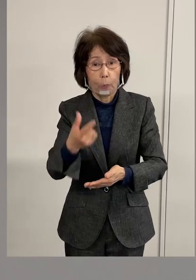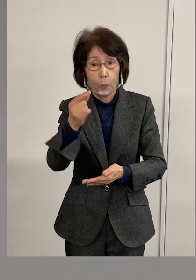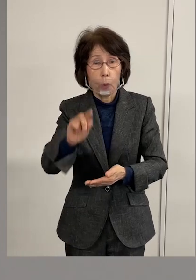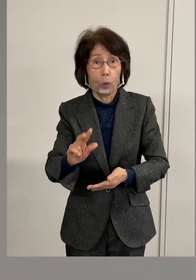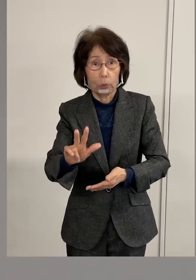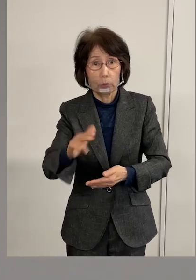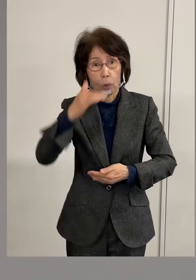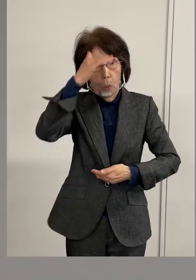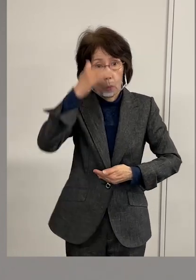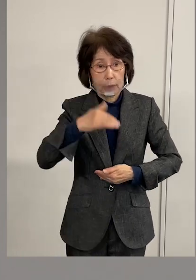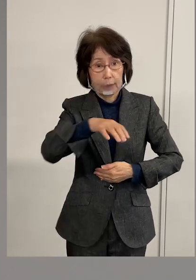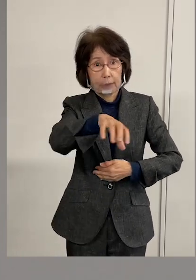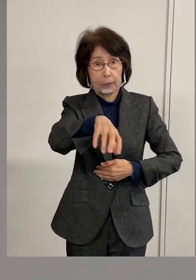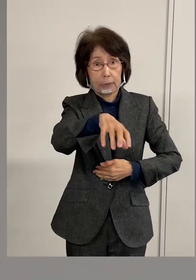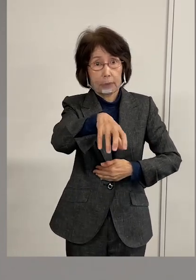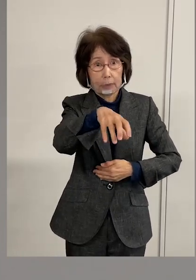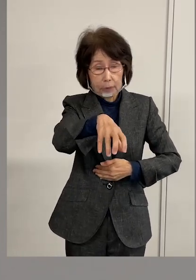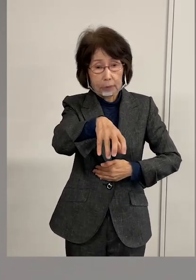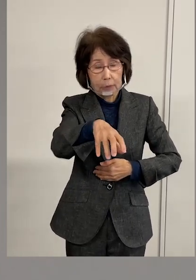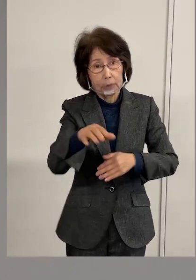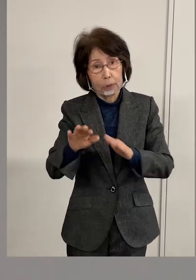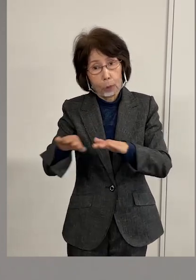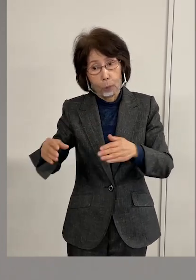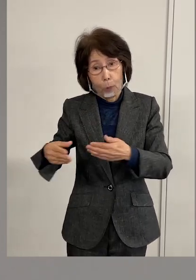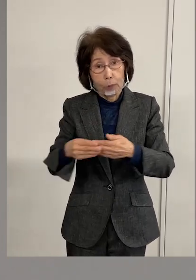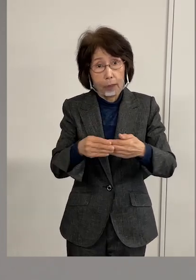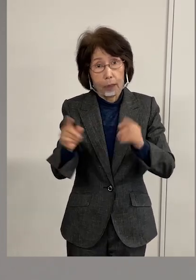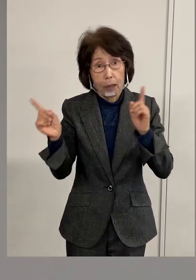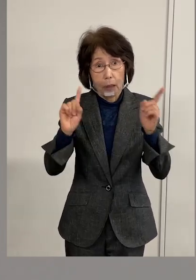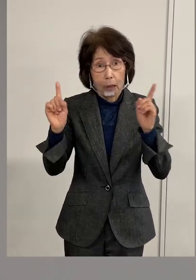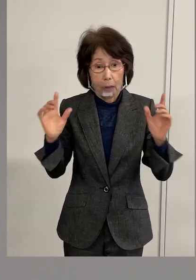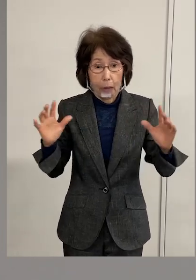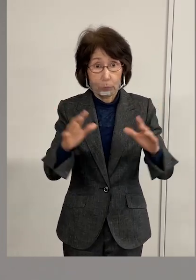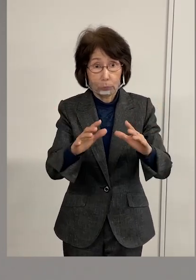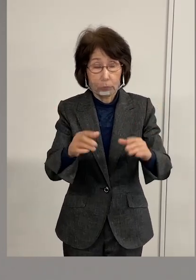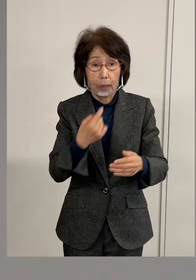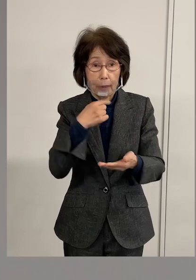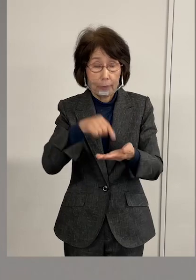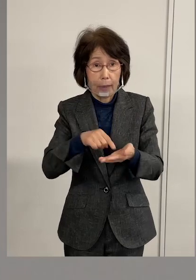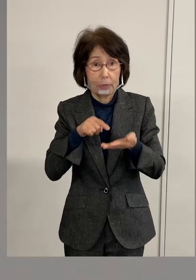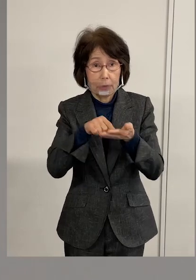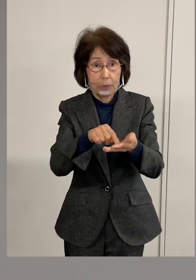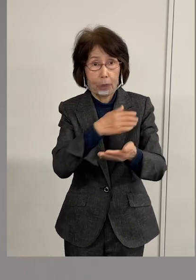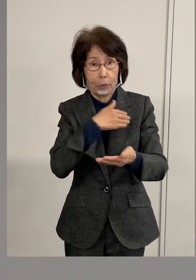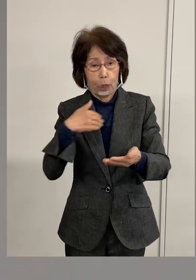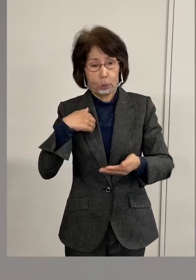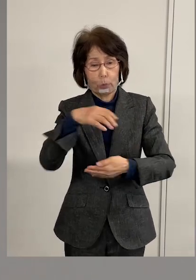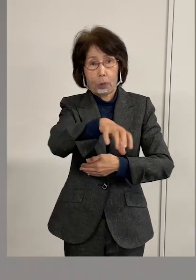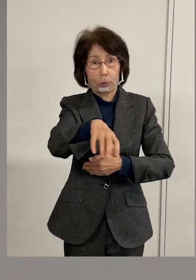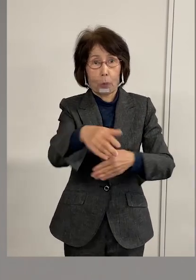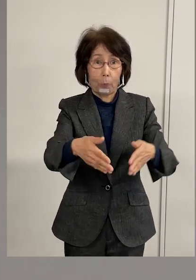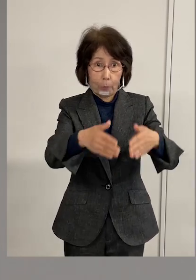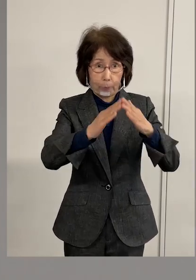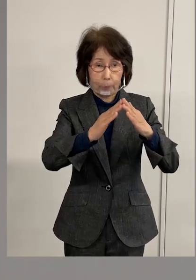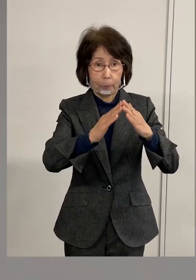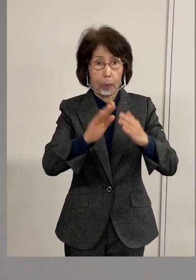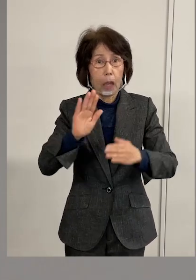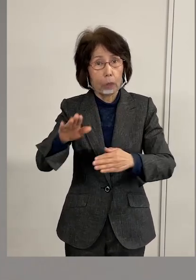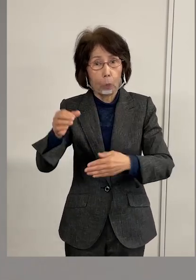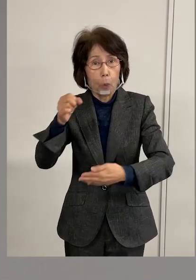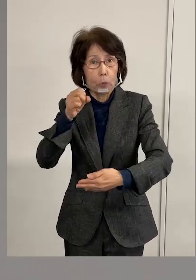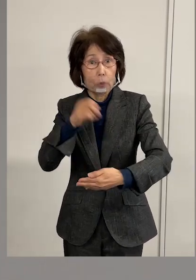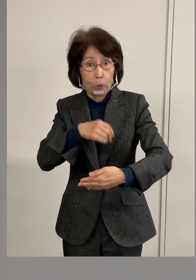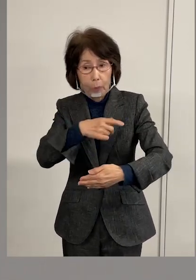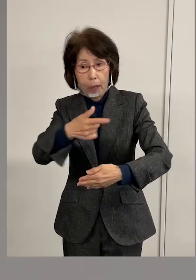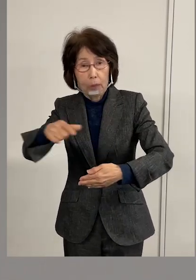ちらは、お子様連れの方が、簡単に申請ができる場所を作らせていただいている。あとは、量販店などに今